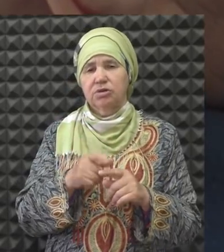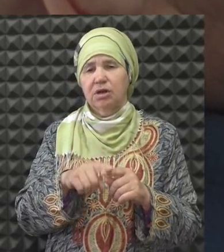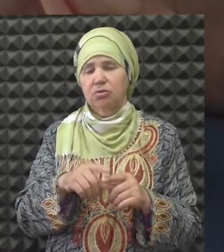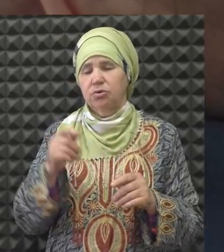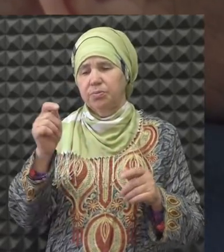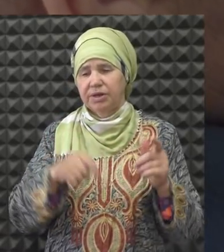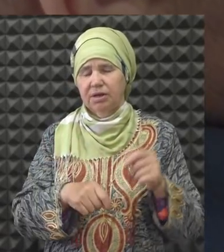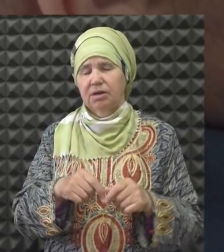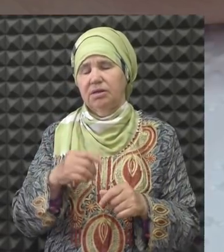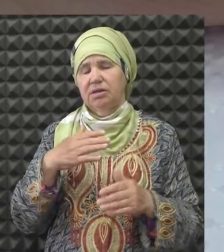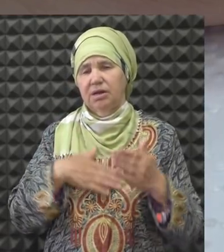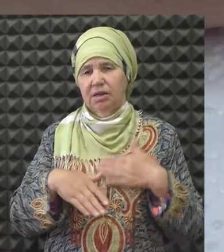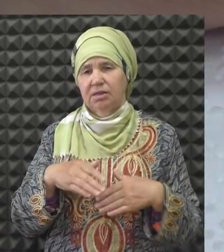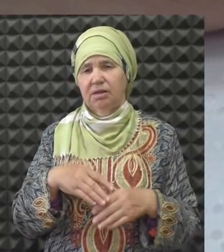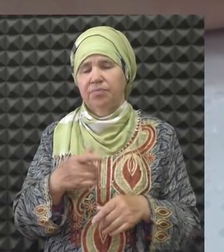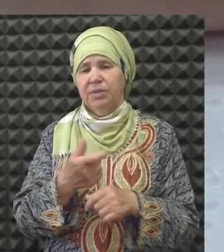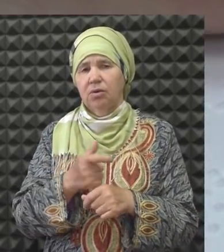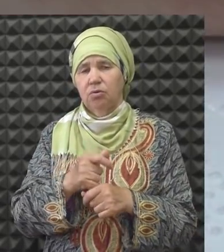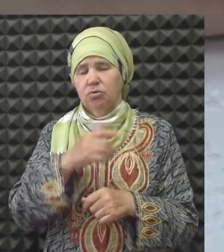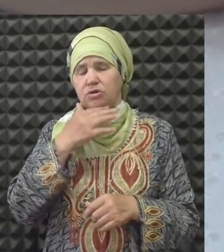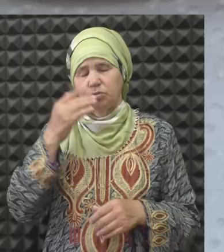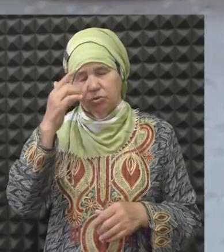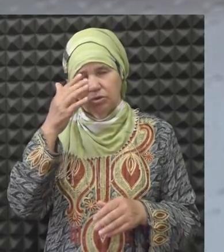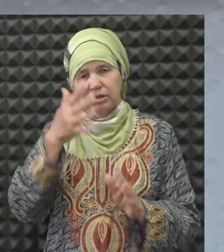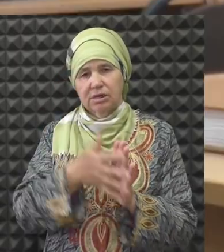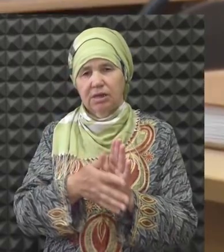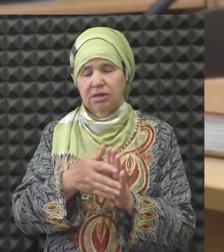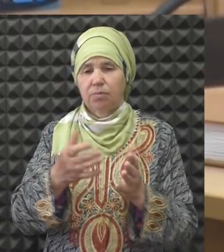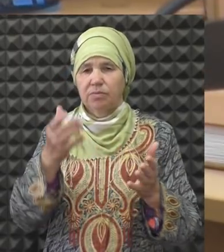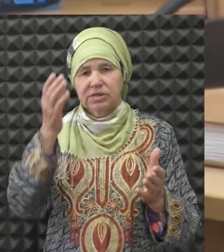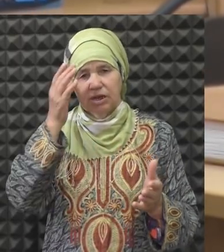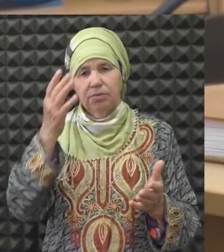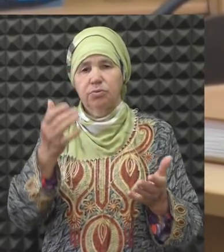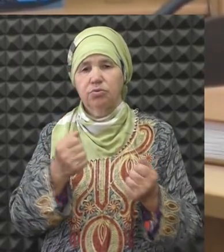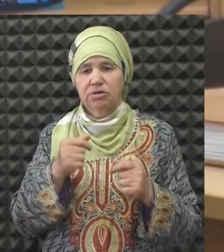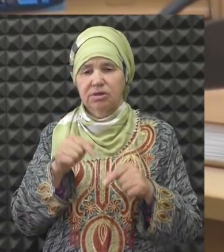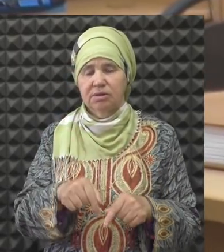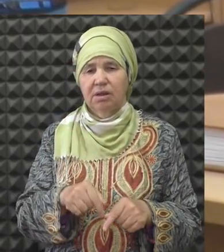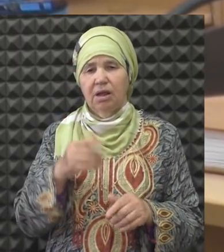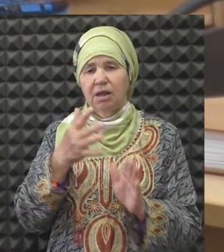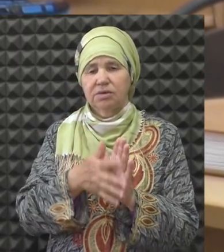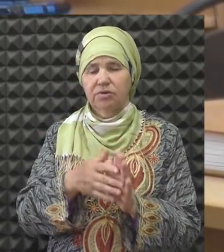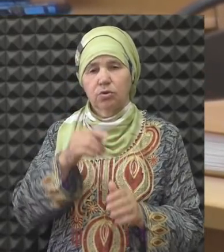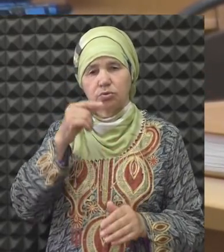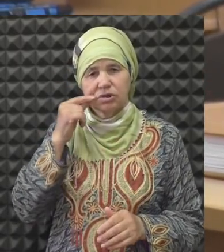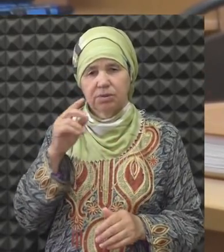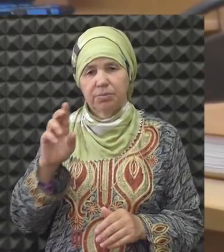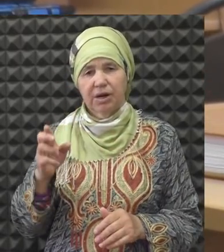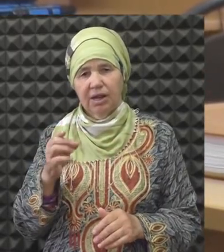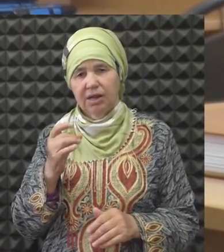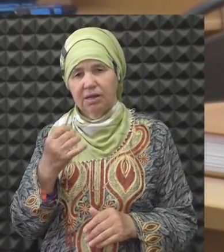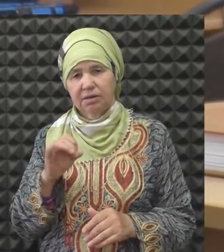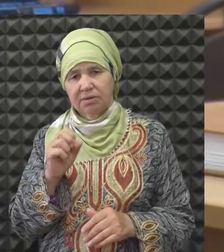уже нацелены на дальнейшее обучение. Я очень много знаний здесь получила. Вот освоила